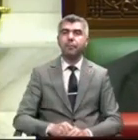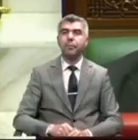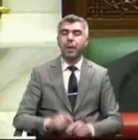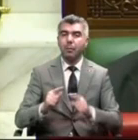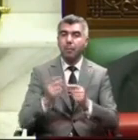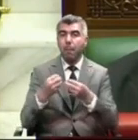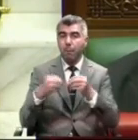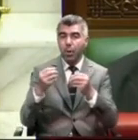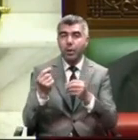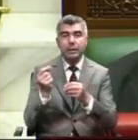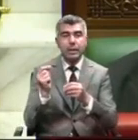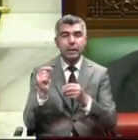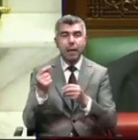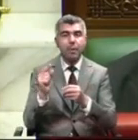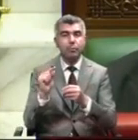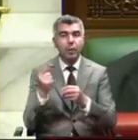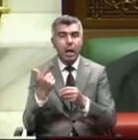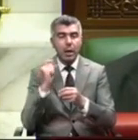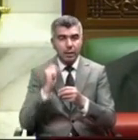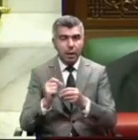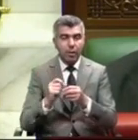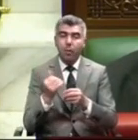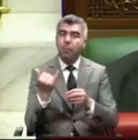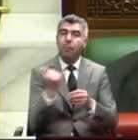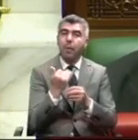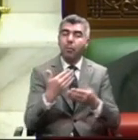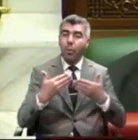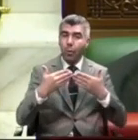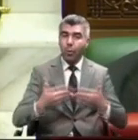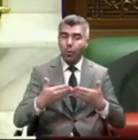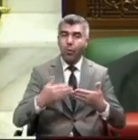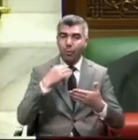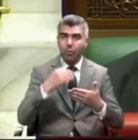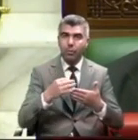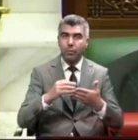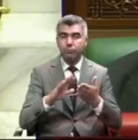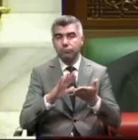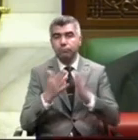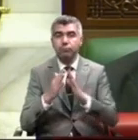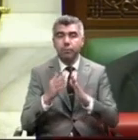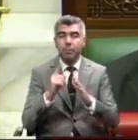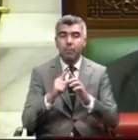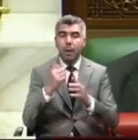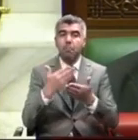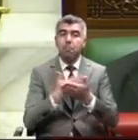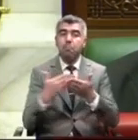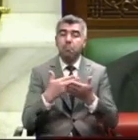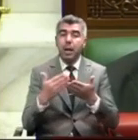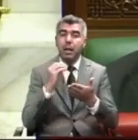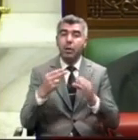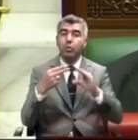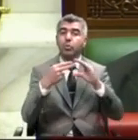الاسعار المعروضه او الجوده المطلوبه فنحن اليوم نتحدث عن ورش يقدر بالمليارات بمليارات